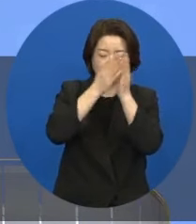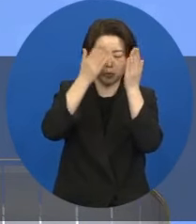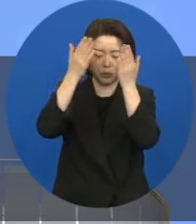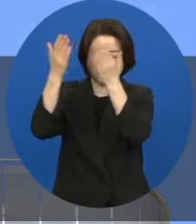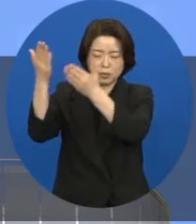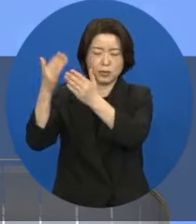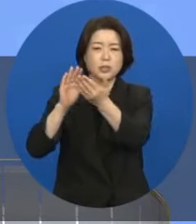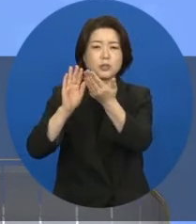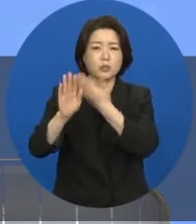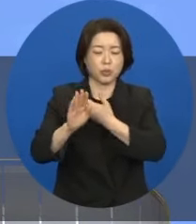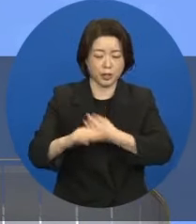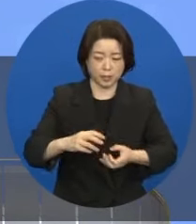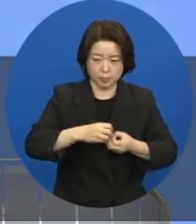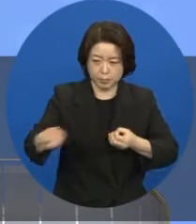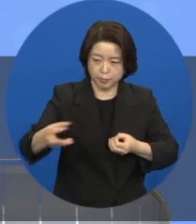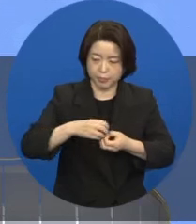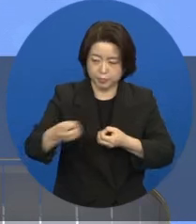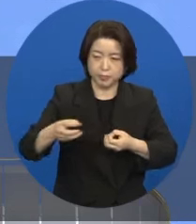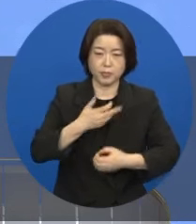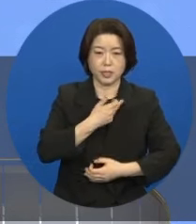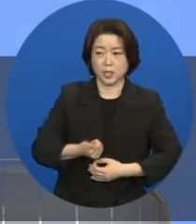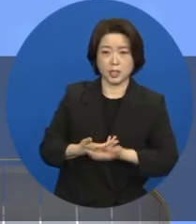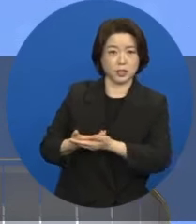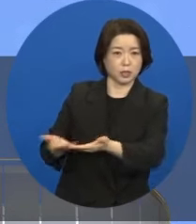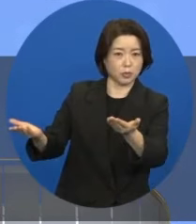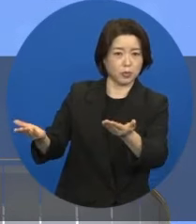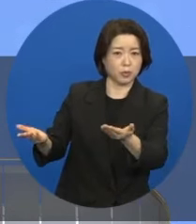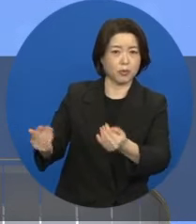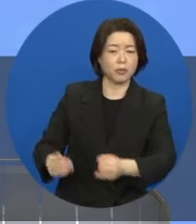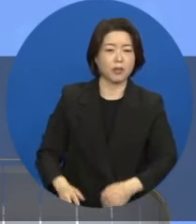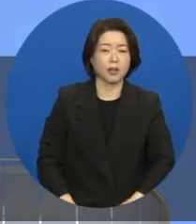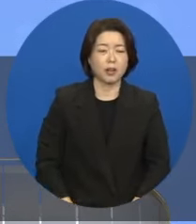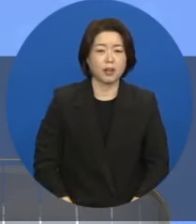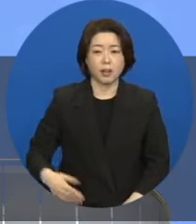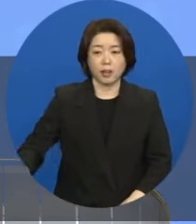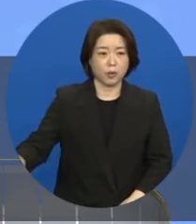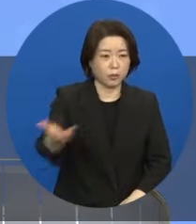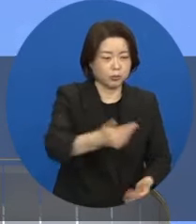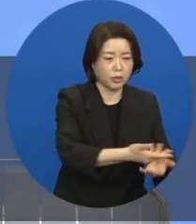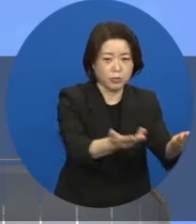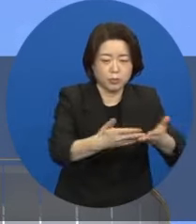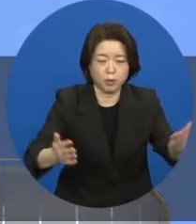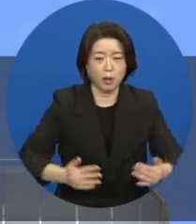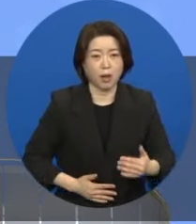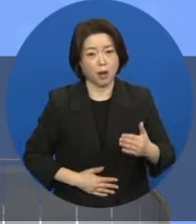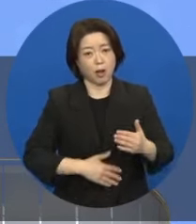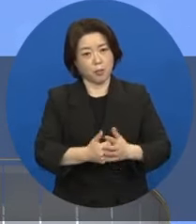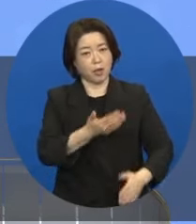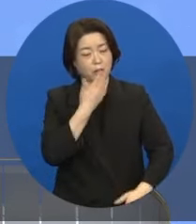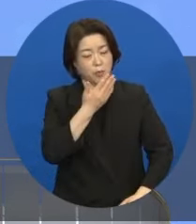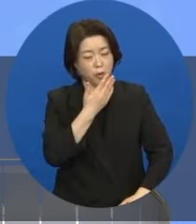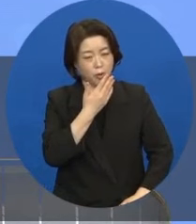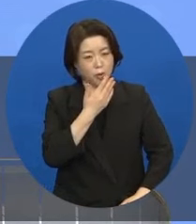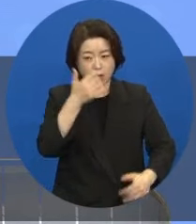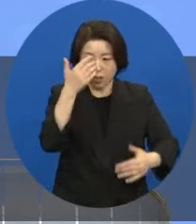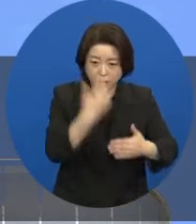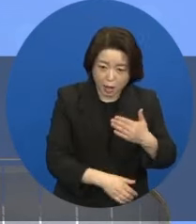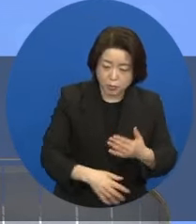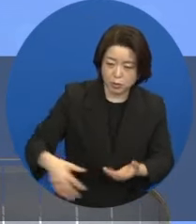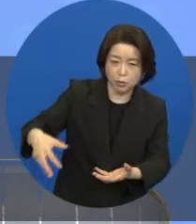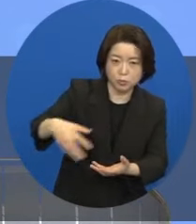들리신 뒤에 떼어서 제자들에게 주셨다는 거예요 그리하여 사람들이 배불리 먹었으면 남은 부스러기를 주어 모으니 일곱